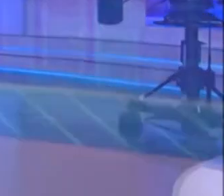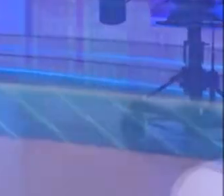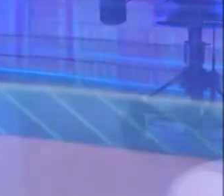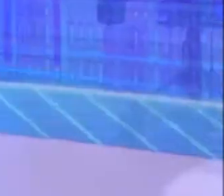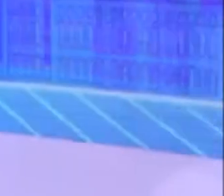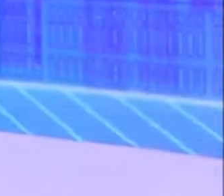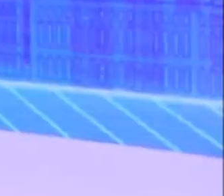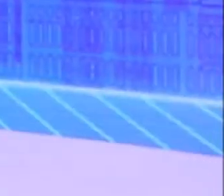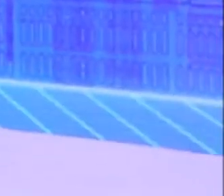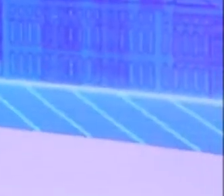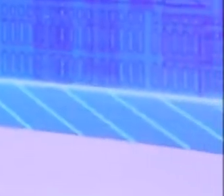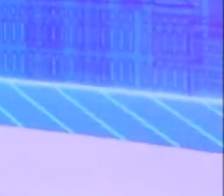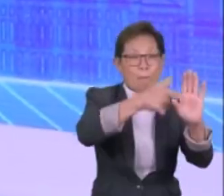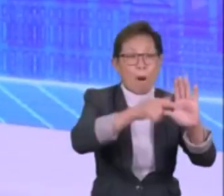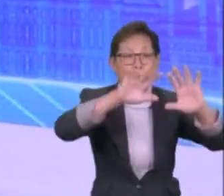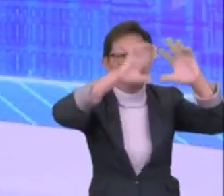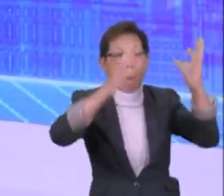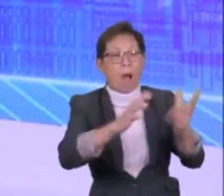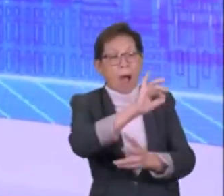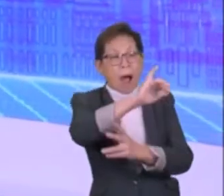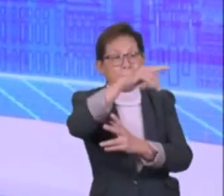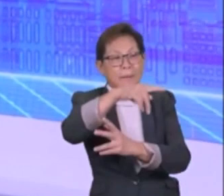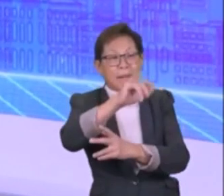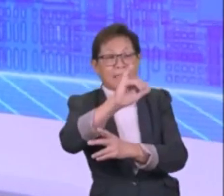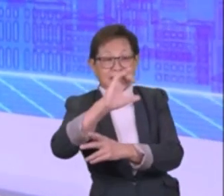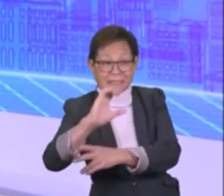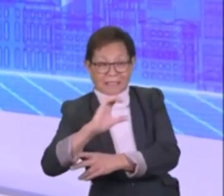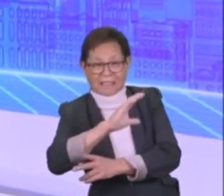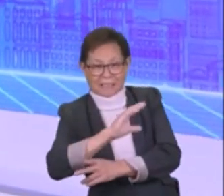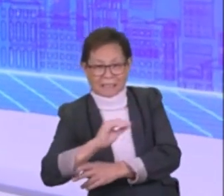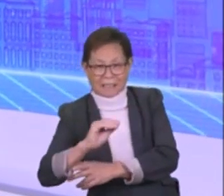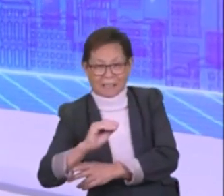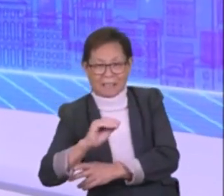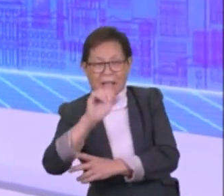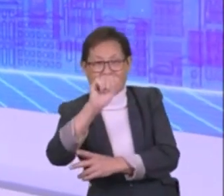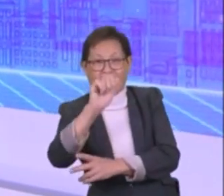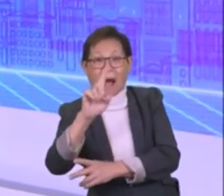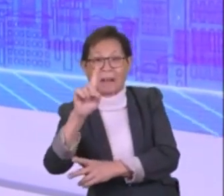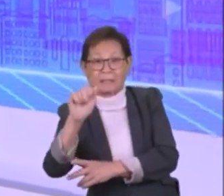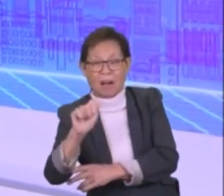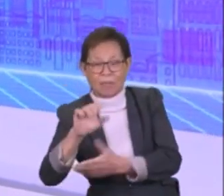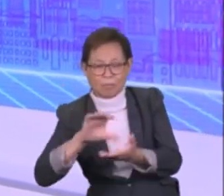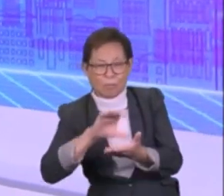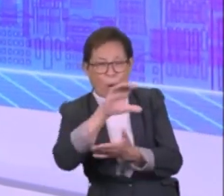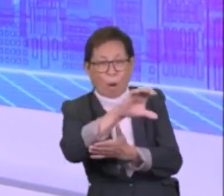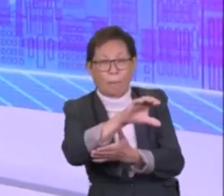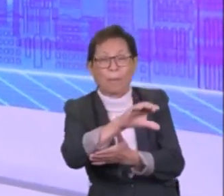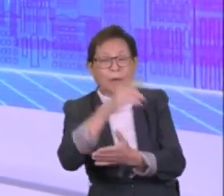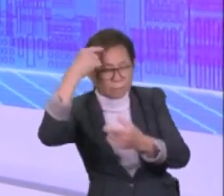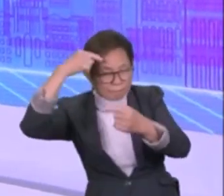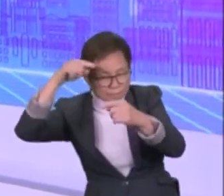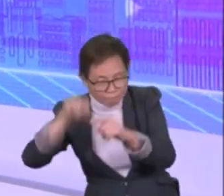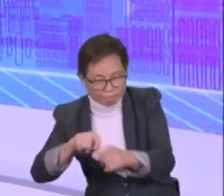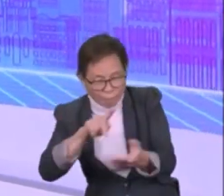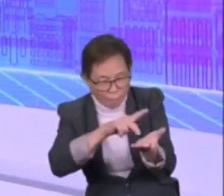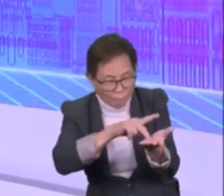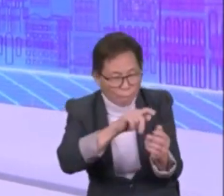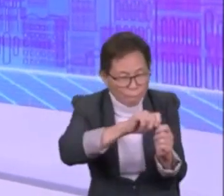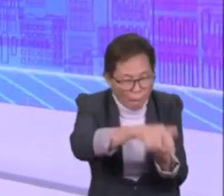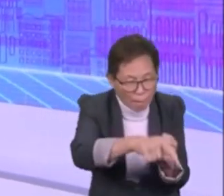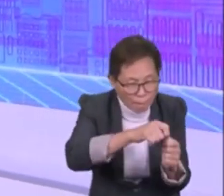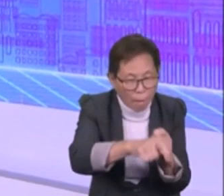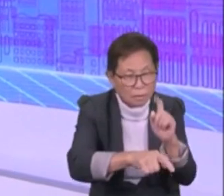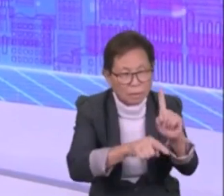Syarikat Pelaburan Petroleum Antarabangsa IPIC dan Abar Investment PJS bersetuju membayar